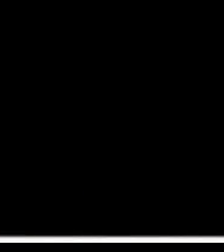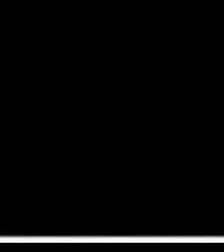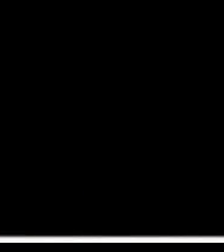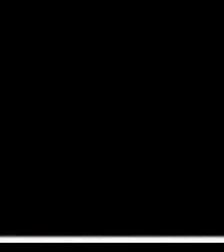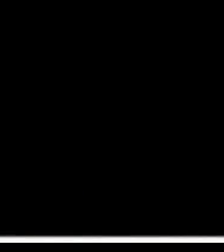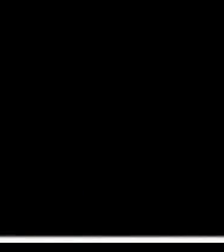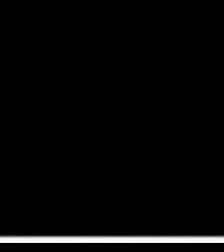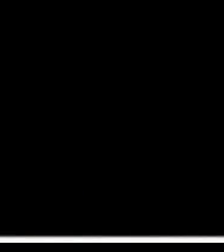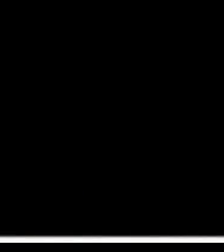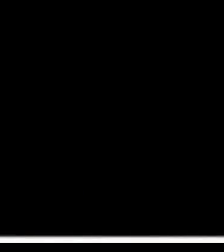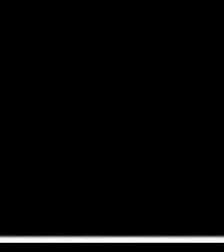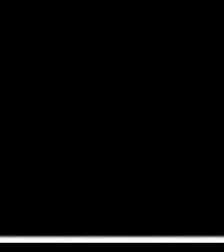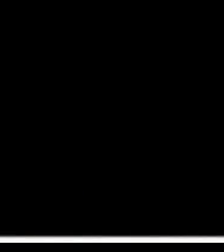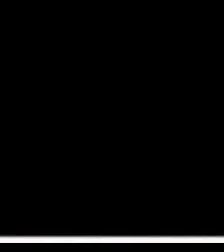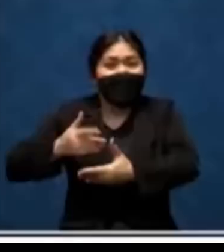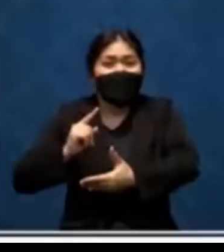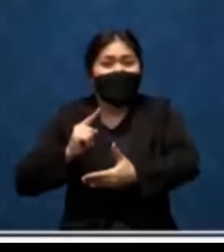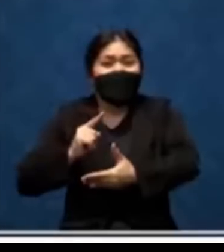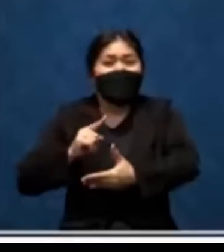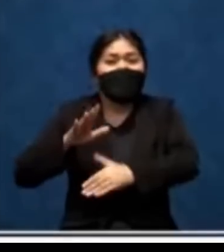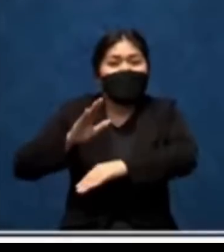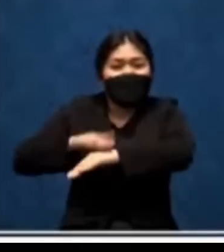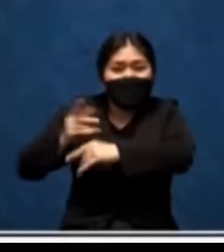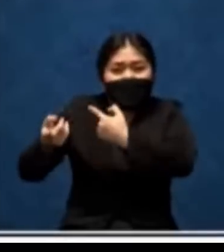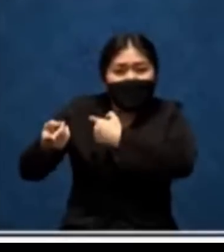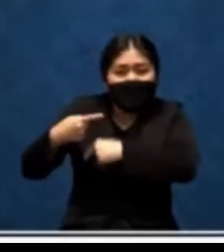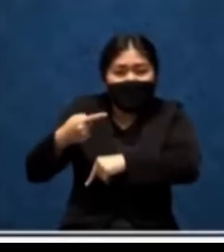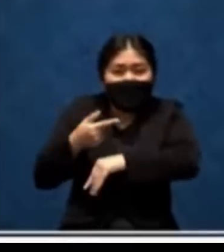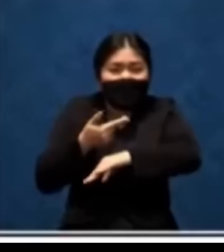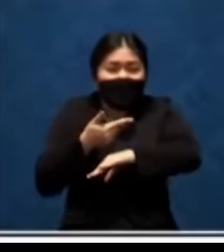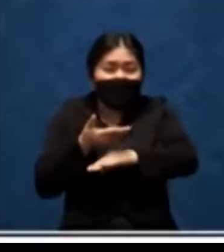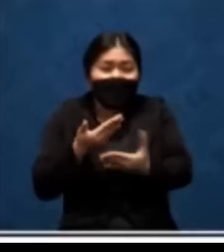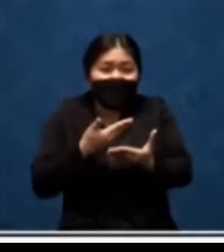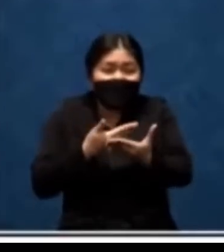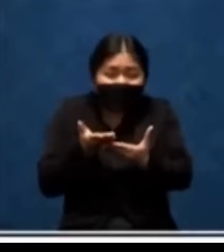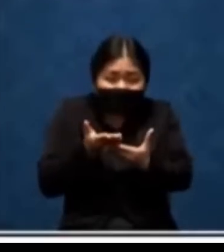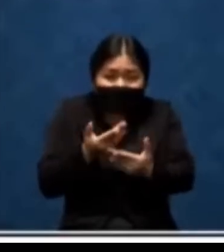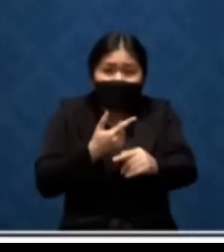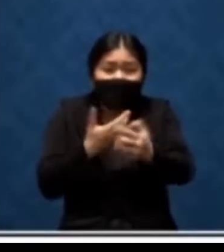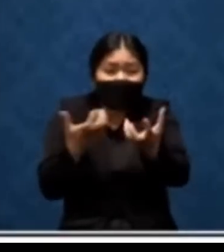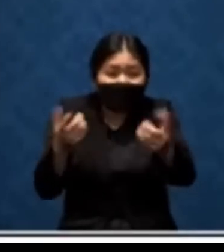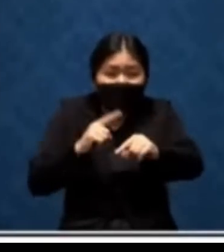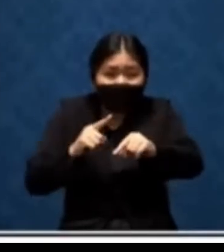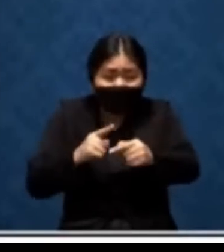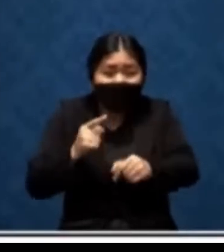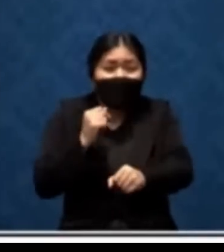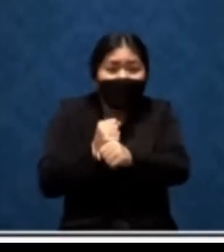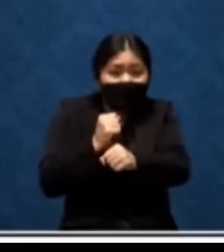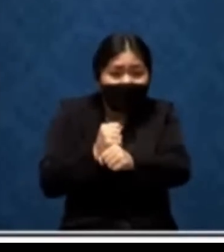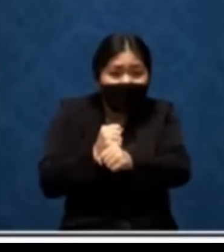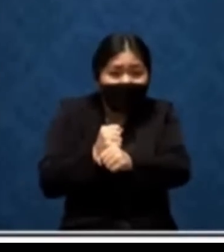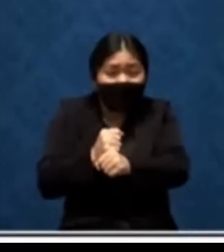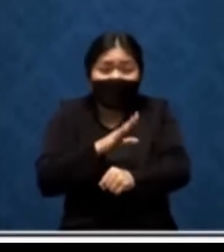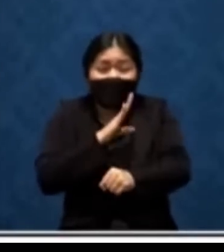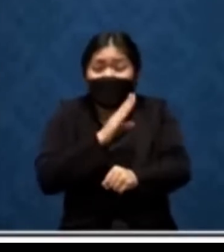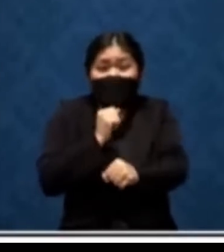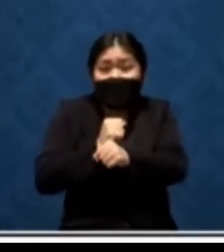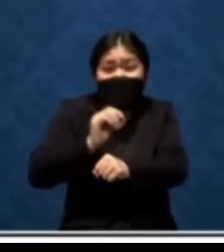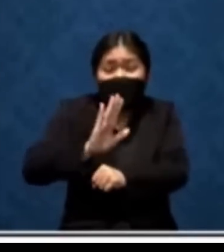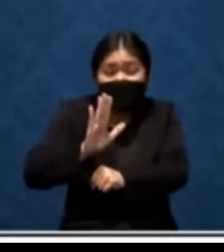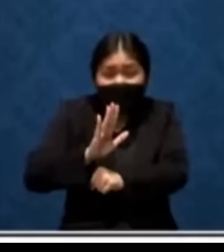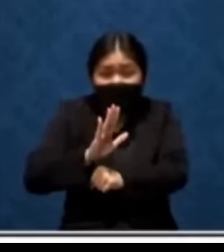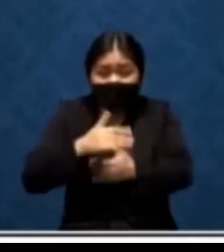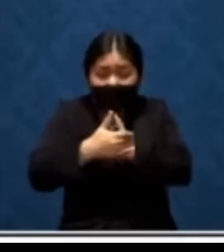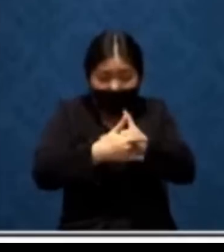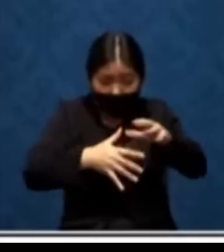ายนกน้ำให้เขามาซื้อคริปโตเคอเรนซีถ้าไม่ทำก็จะต้องถูกขังห้องดำ